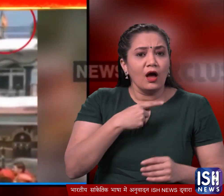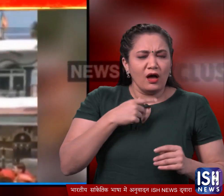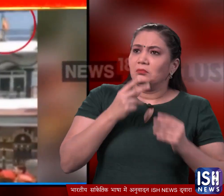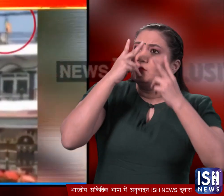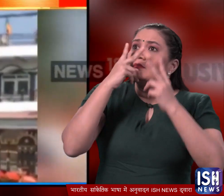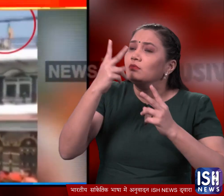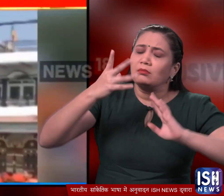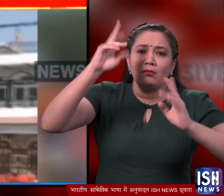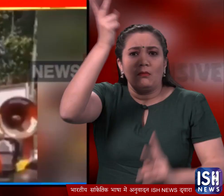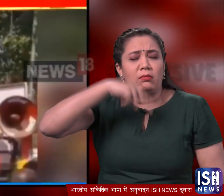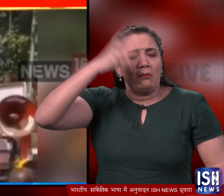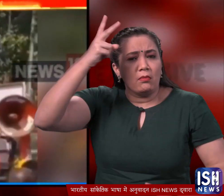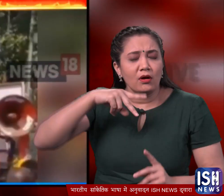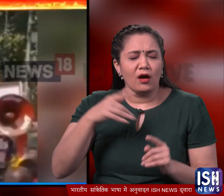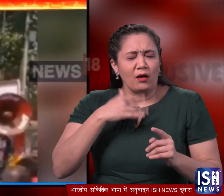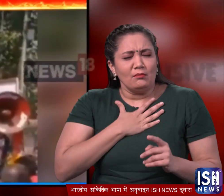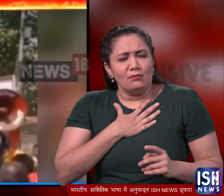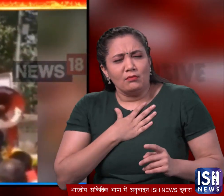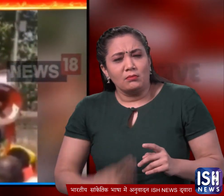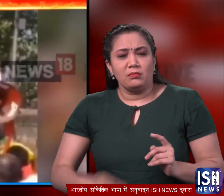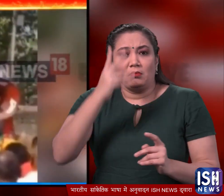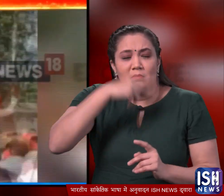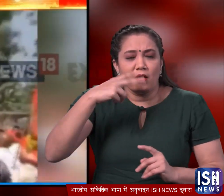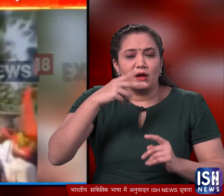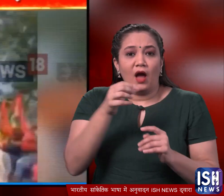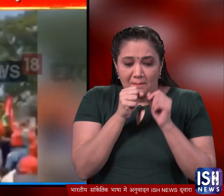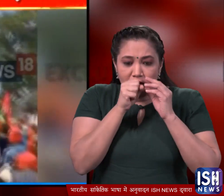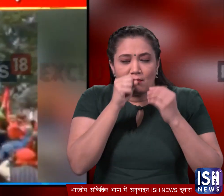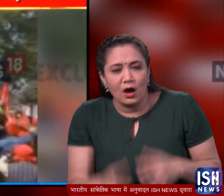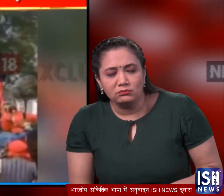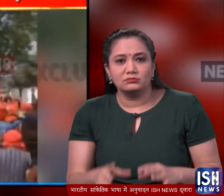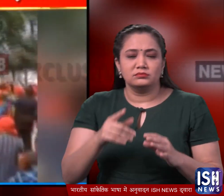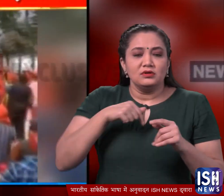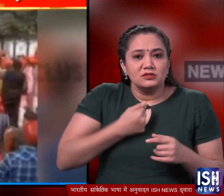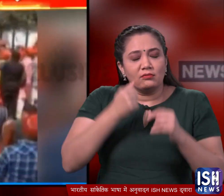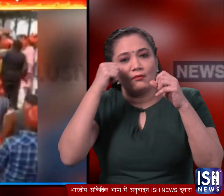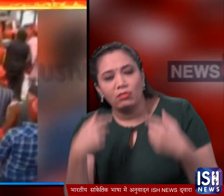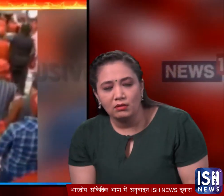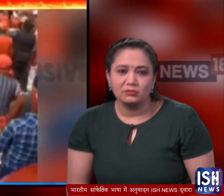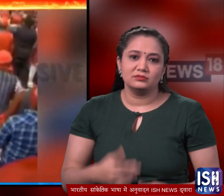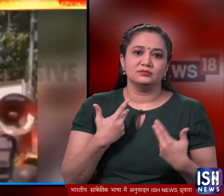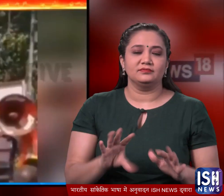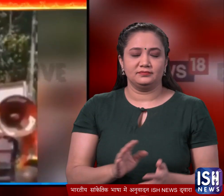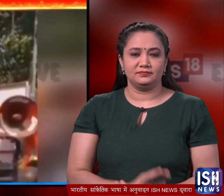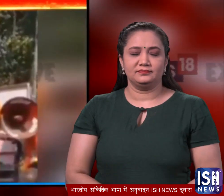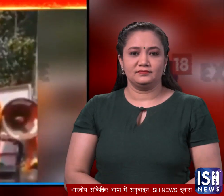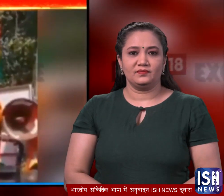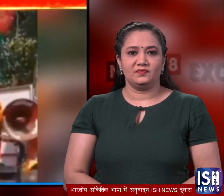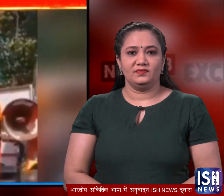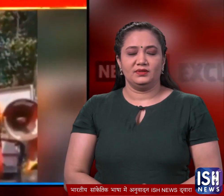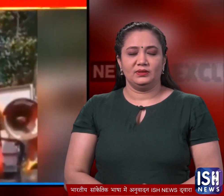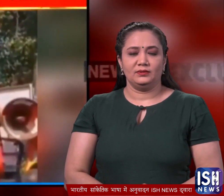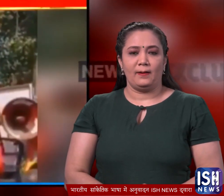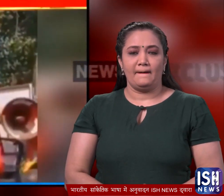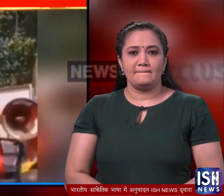देखकर फूट फूट कर रोते नजर आए। रोते रोते वो इतने भावुक हो गए कि उनके हाथ से माइक भी छूट गया और वो खुद भी वहीं गिरते दिखे।